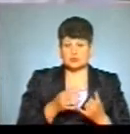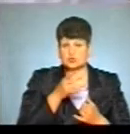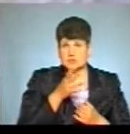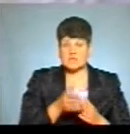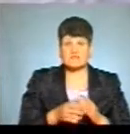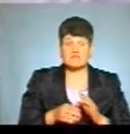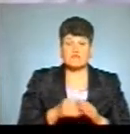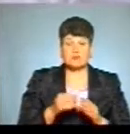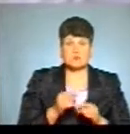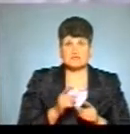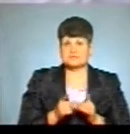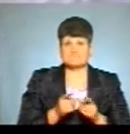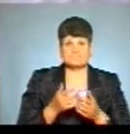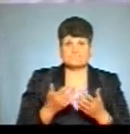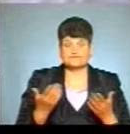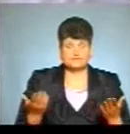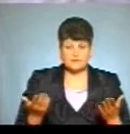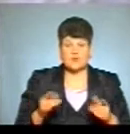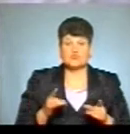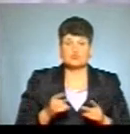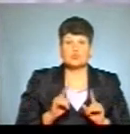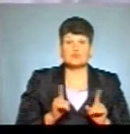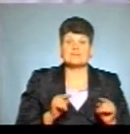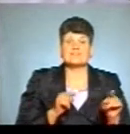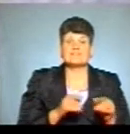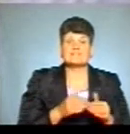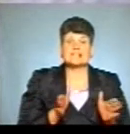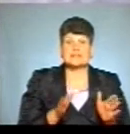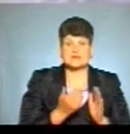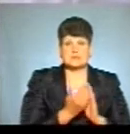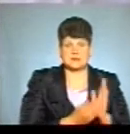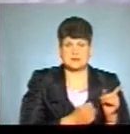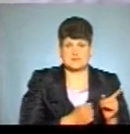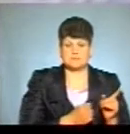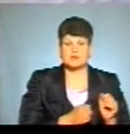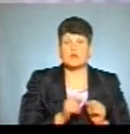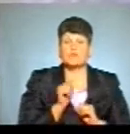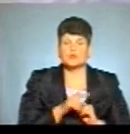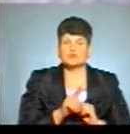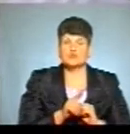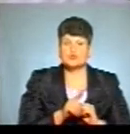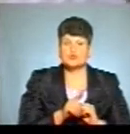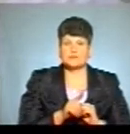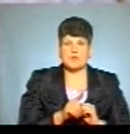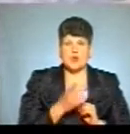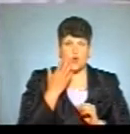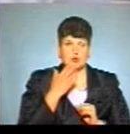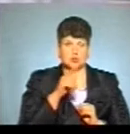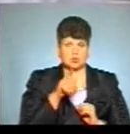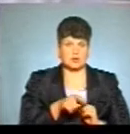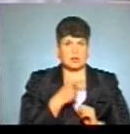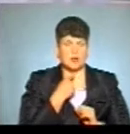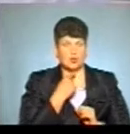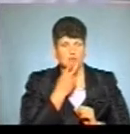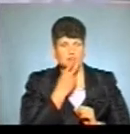процес він незмінний. В чому особливість відкритих списків? В тому, що коли виборець голосує за